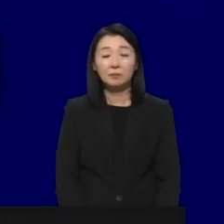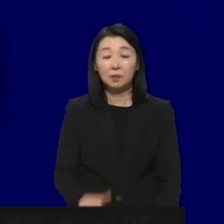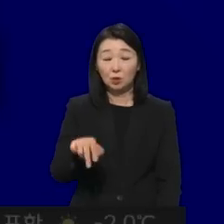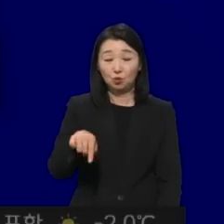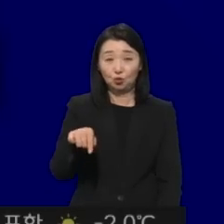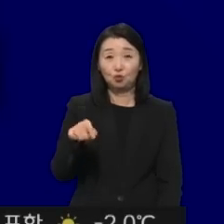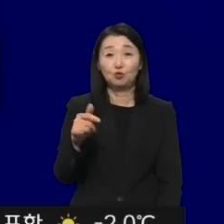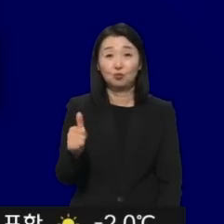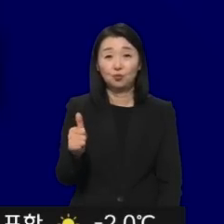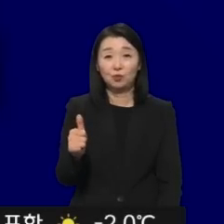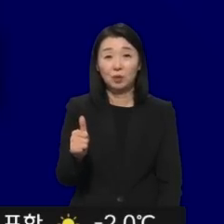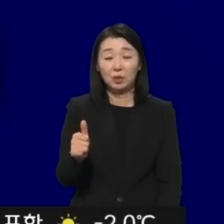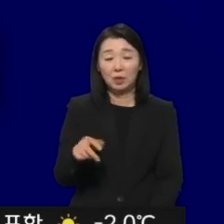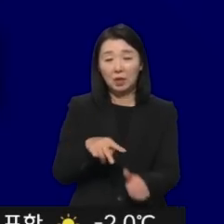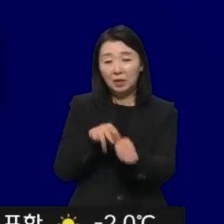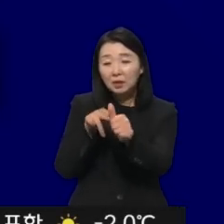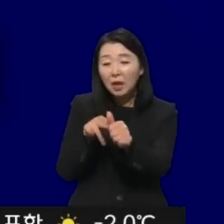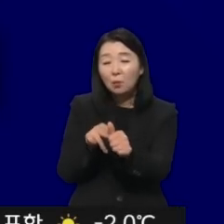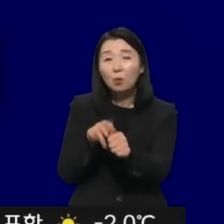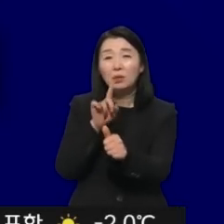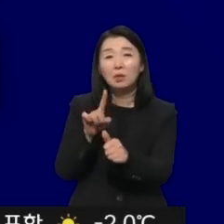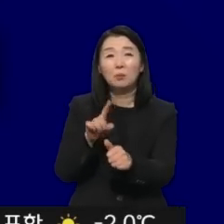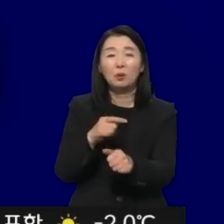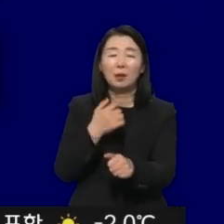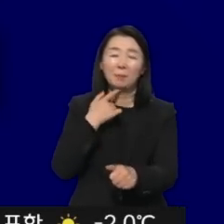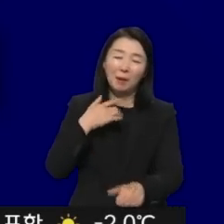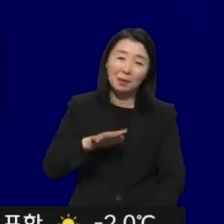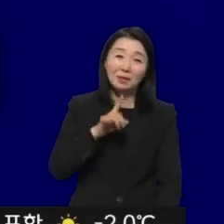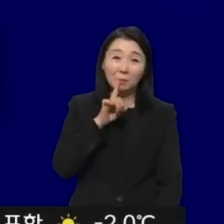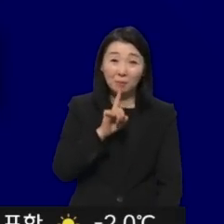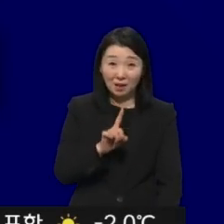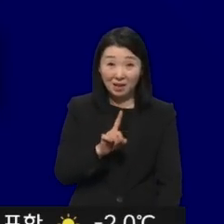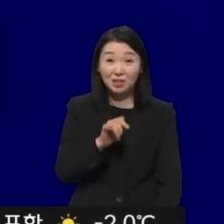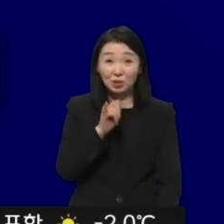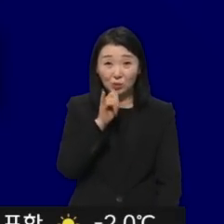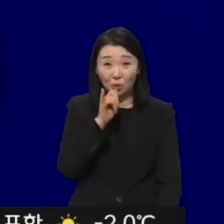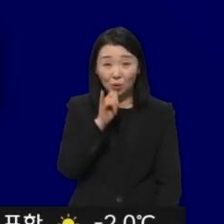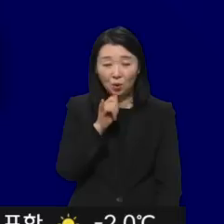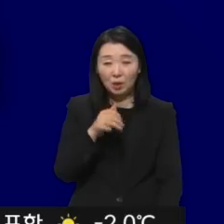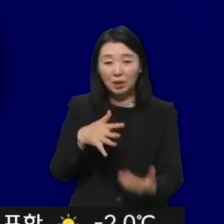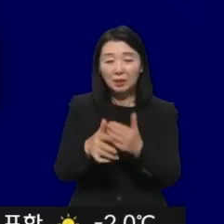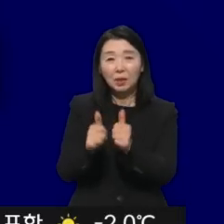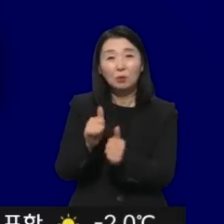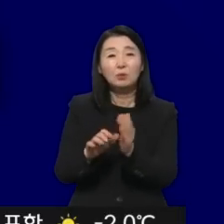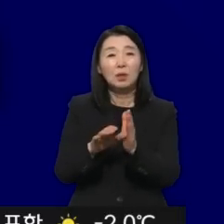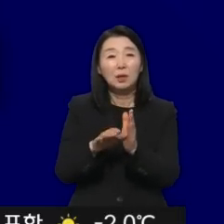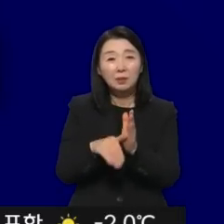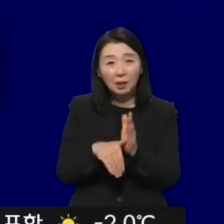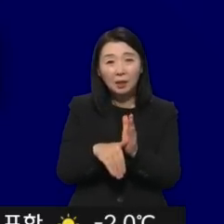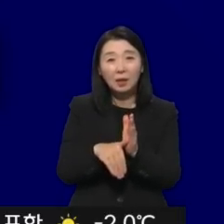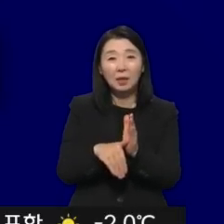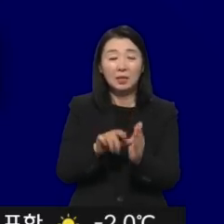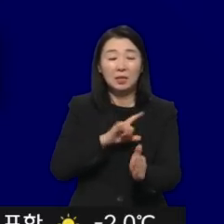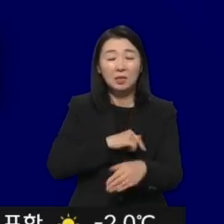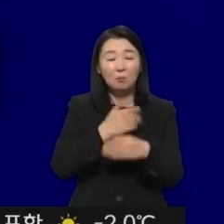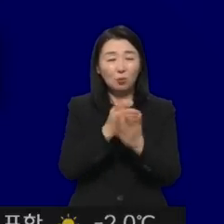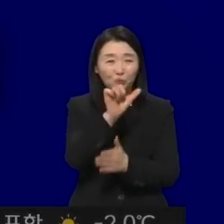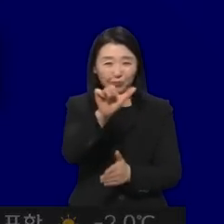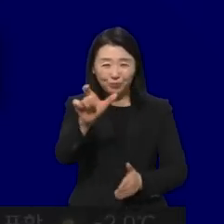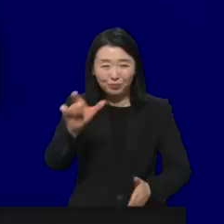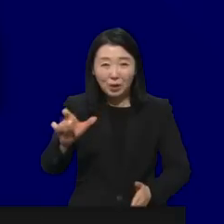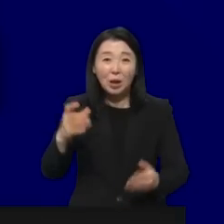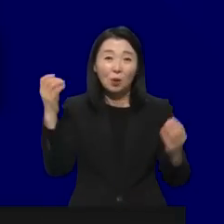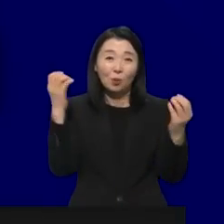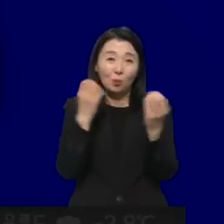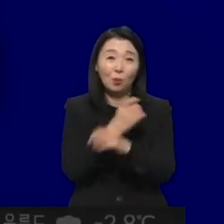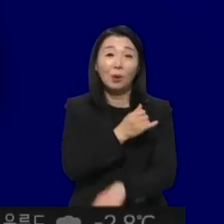원내대표가 당권 주자들을 거론하면서 성에 차지 않는다 이렇게 말을 한 적이 있죠. 장 의원은 당권 주자들의 이름을 나열한 부분이